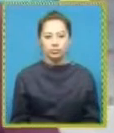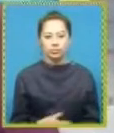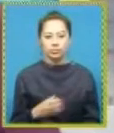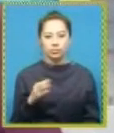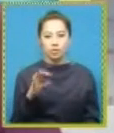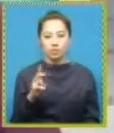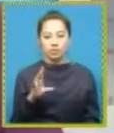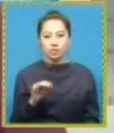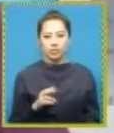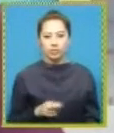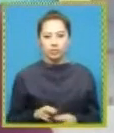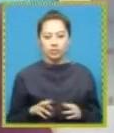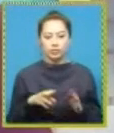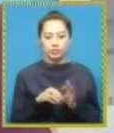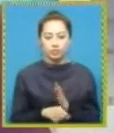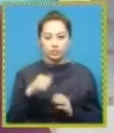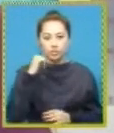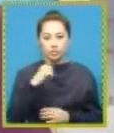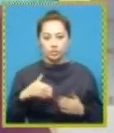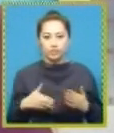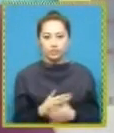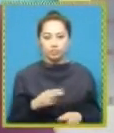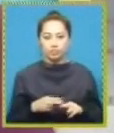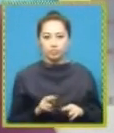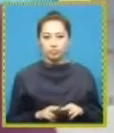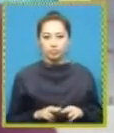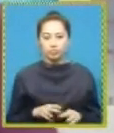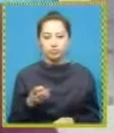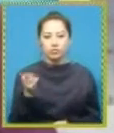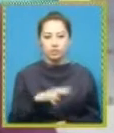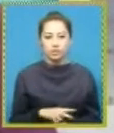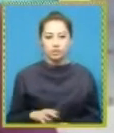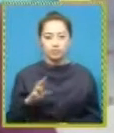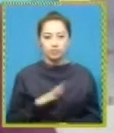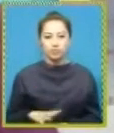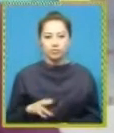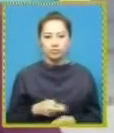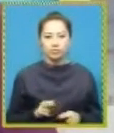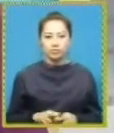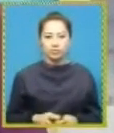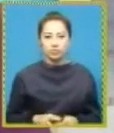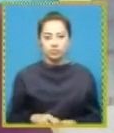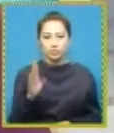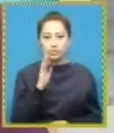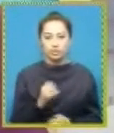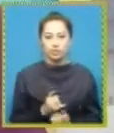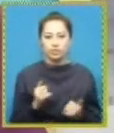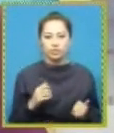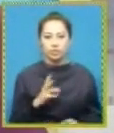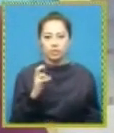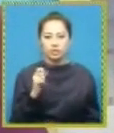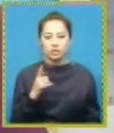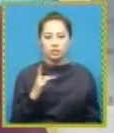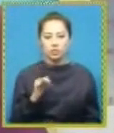Ал төле биліктер жыл жаңарар тұста өркенеттің игілігіне ие болды. Екі бірді елді мекен орталықтандырылған сумен қамтылса, Қазығұрт мөлтек